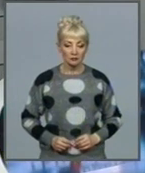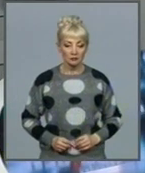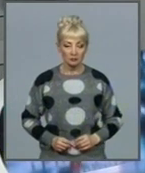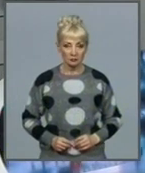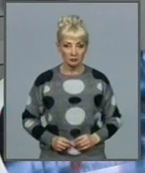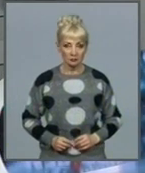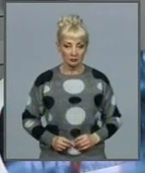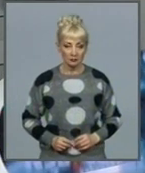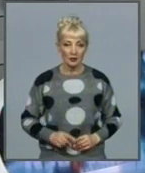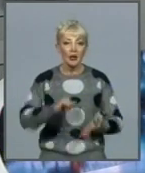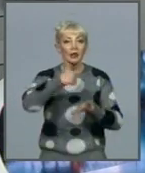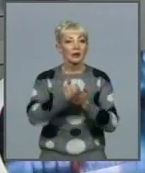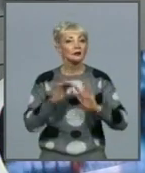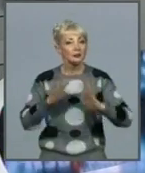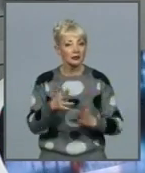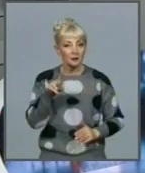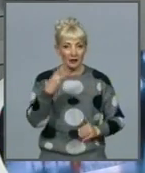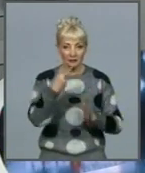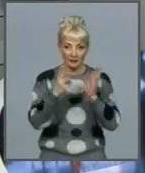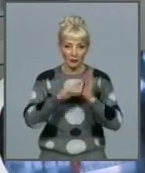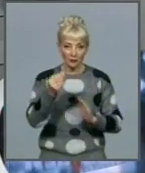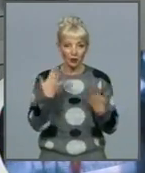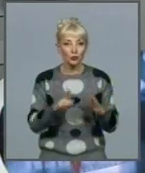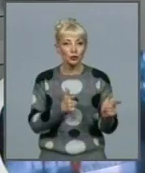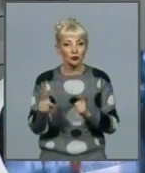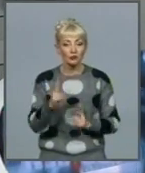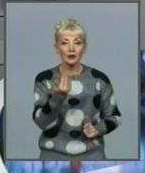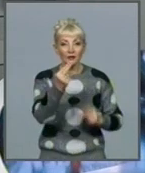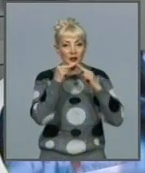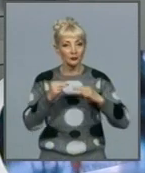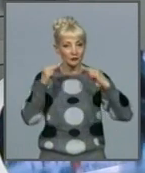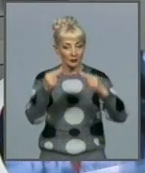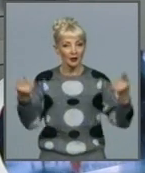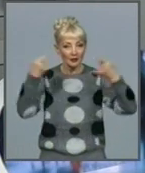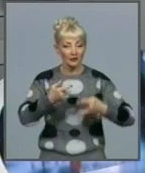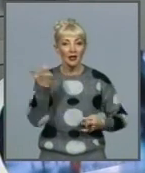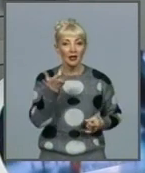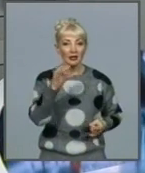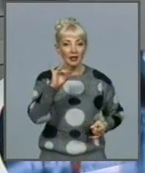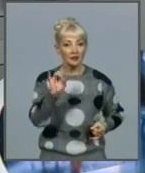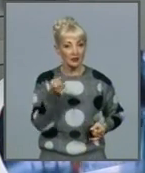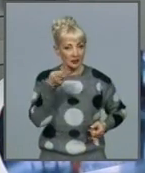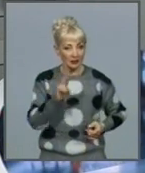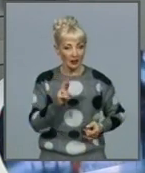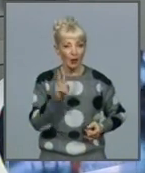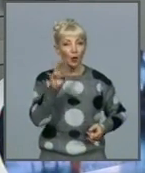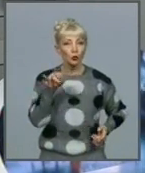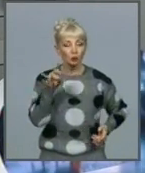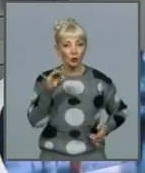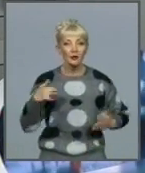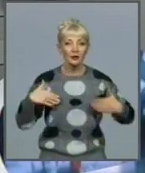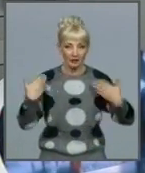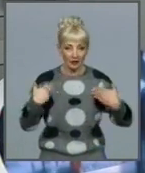Головні події п'ятниці, 28 лютого, вже зібрані та готові до вашої уваги. В ефірі «Харківські звісті» у студії Ганя Кутнова. Мої вітання. На